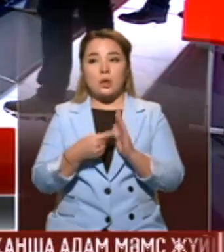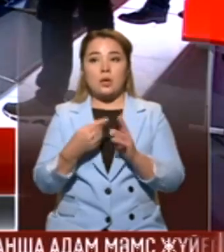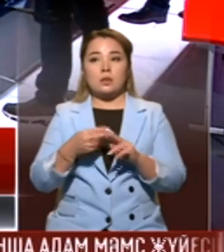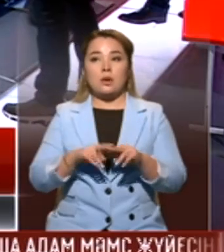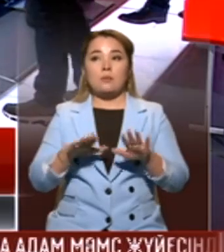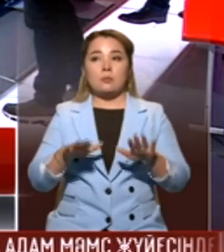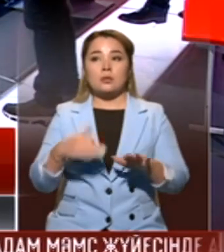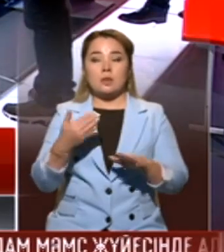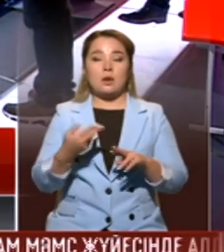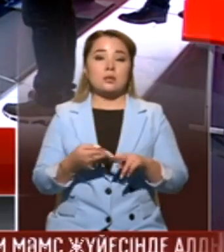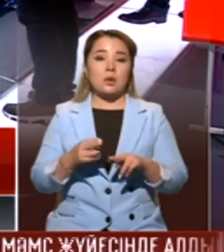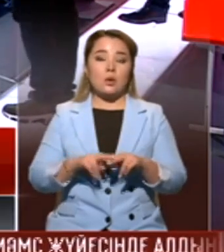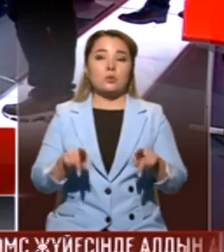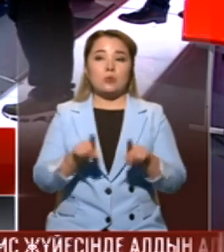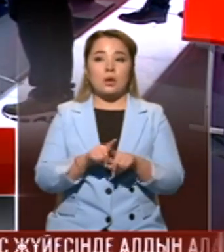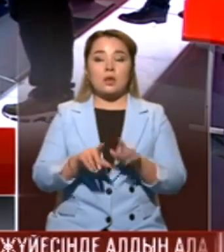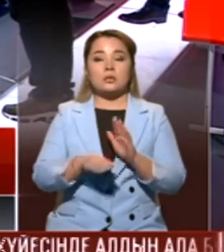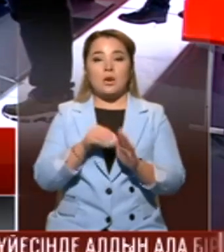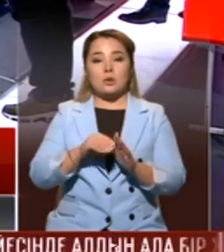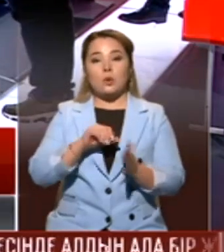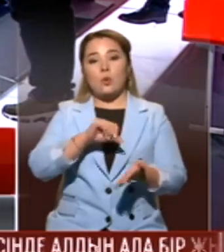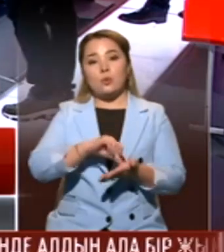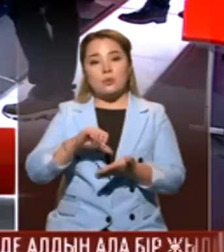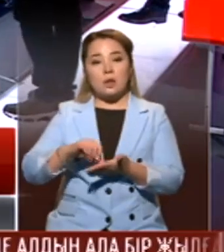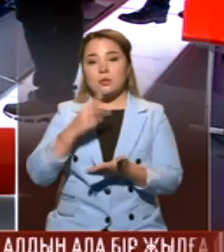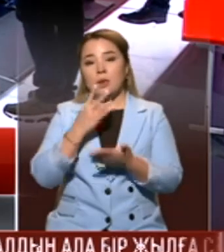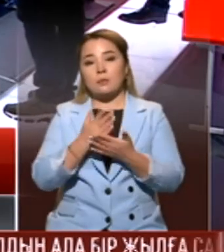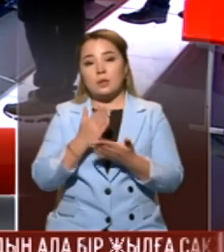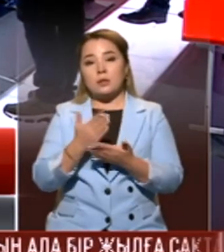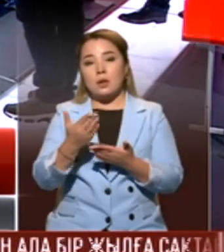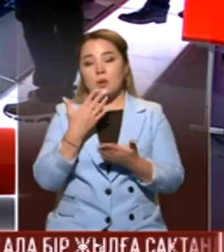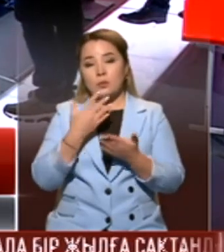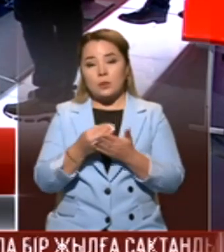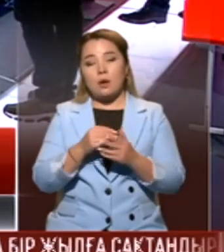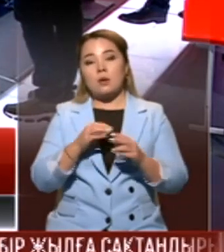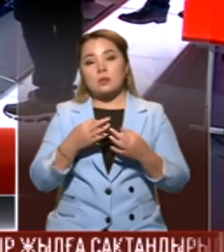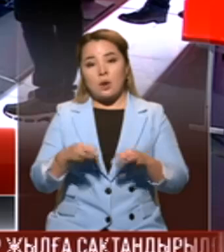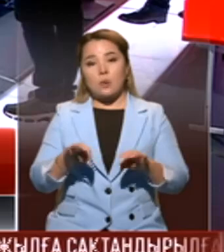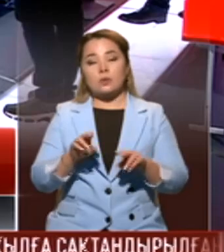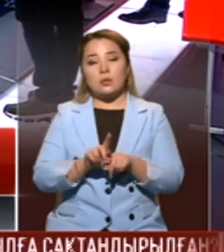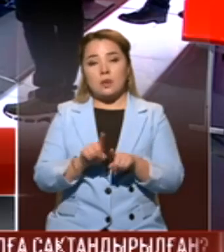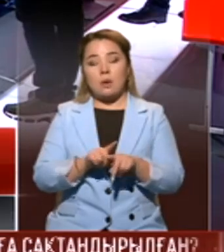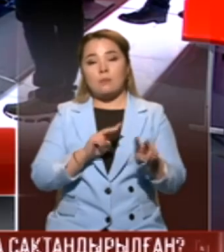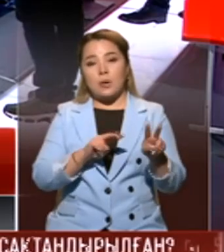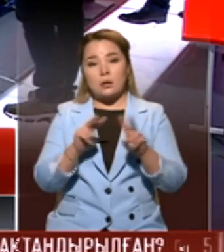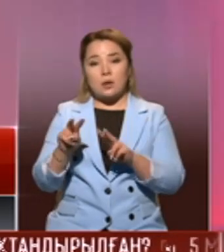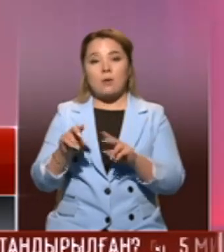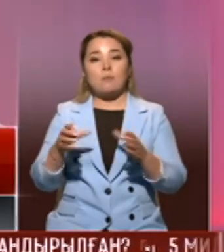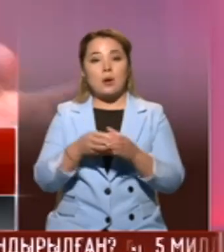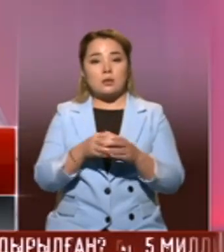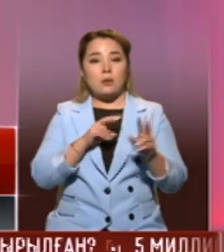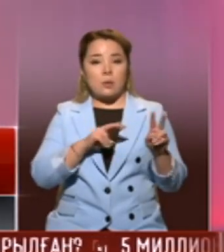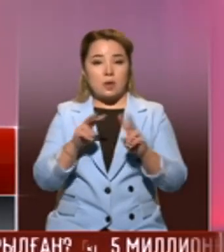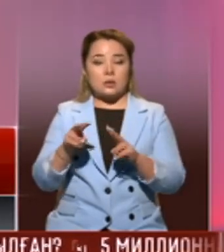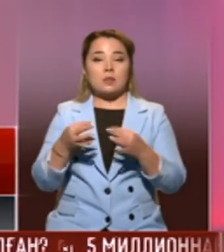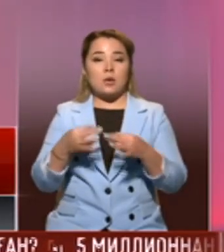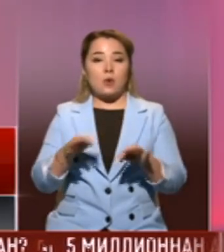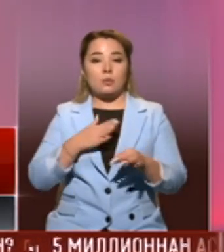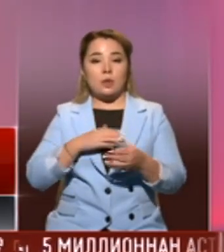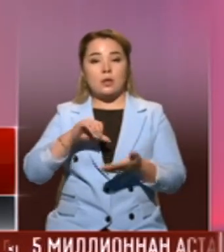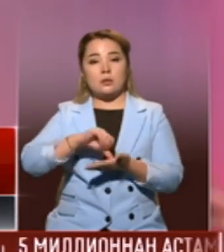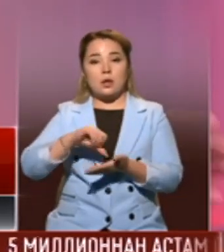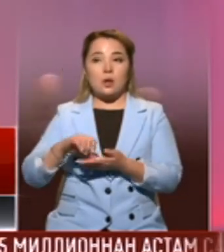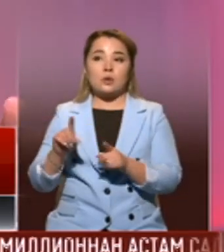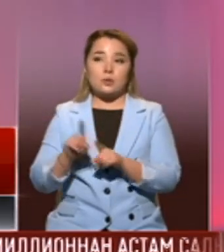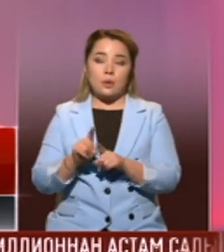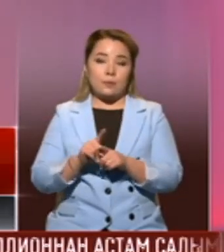жерде дәл сайлау учаскелерінің комиссиялары тәуелсіз бақылаушылар немесе партиялық бақылаушылар, енді бұл жерде біз тәуелсіз бақылаушыларды атап